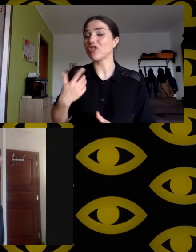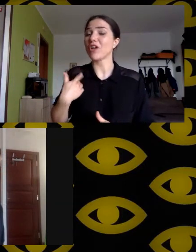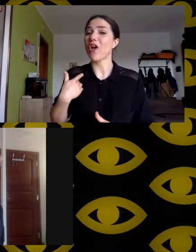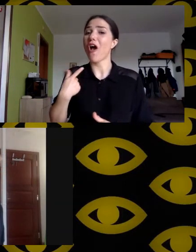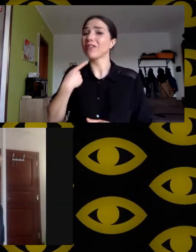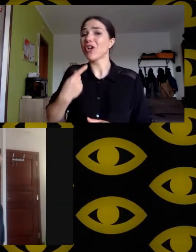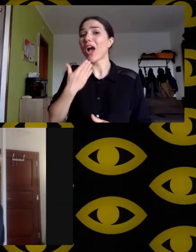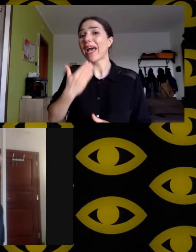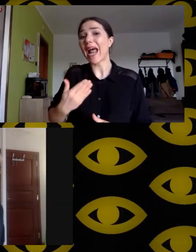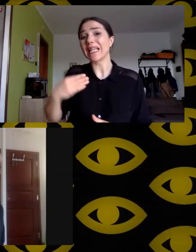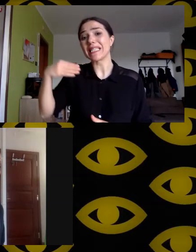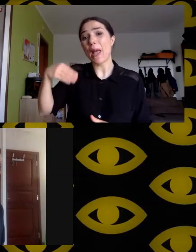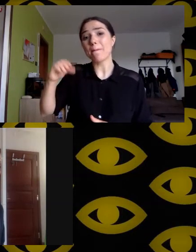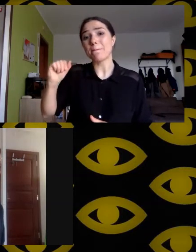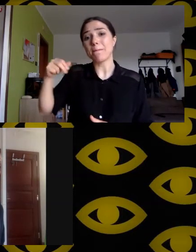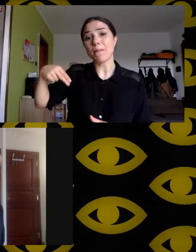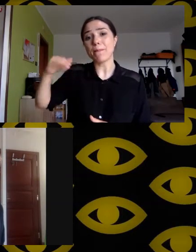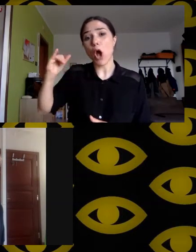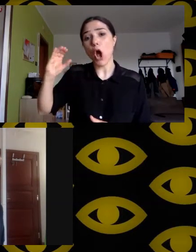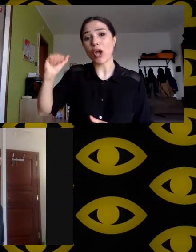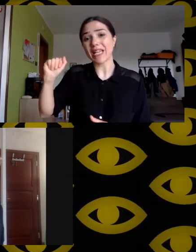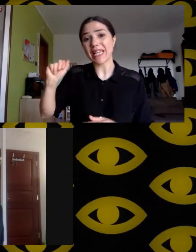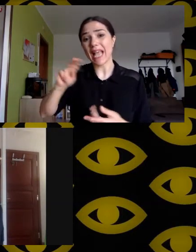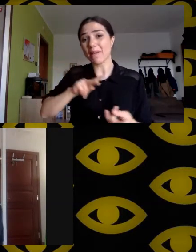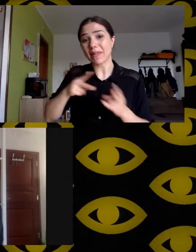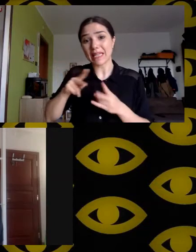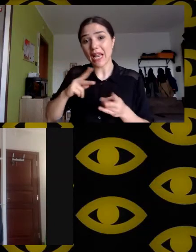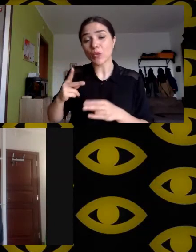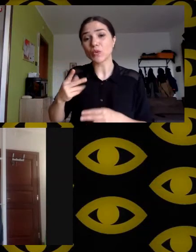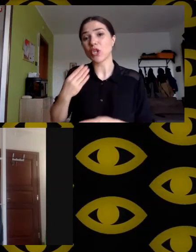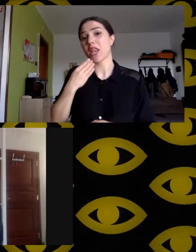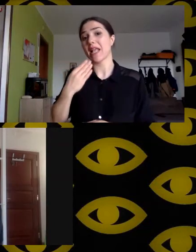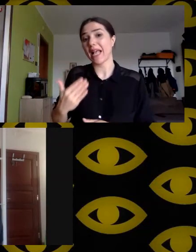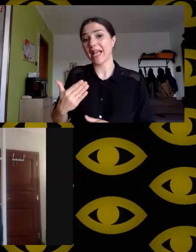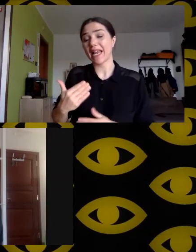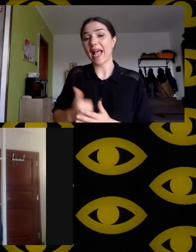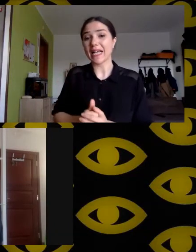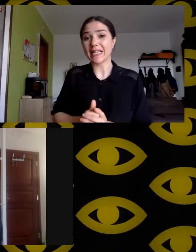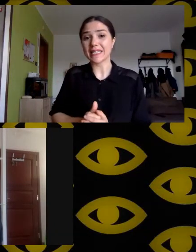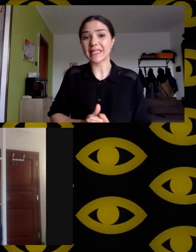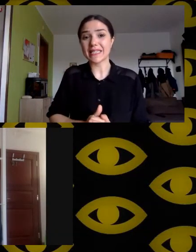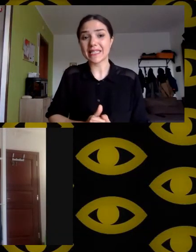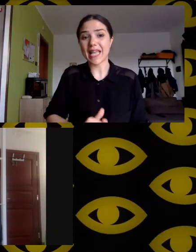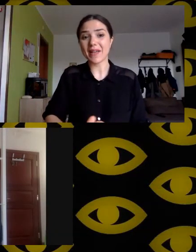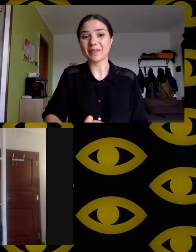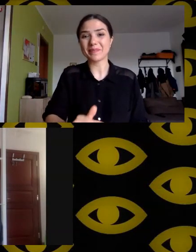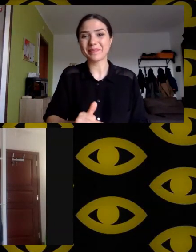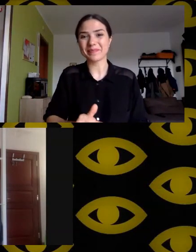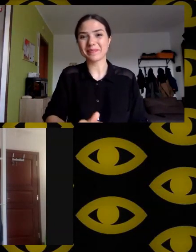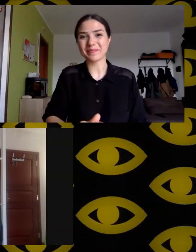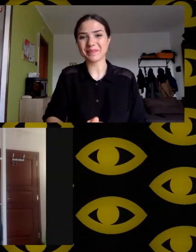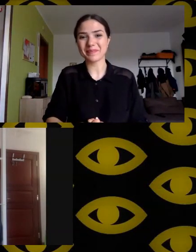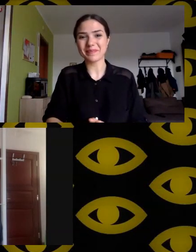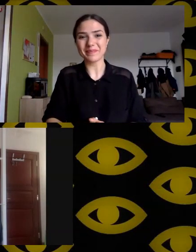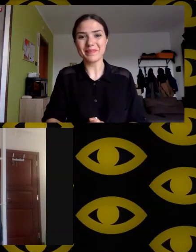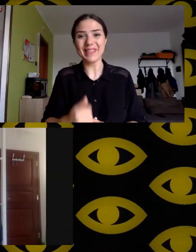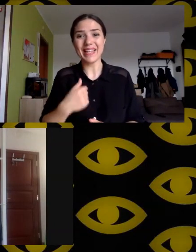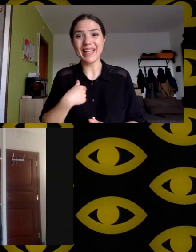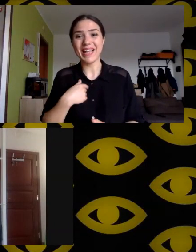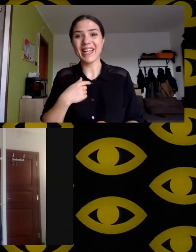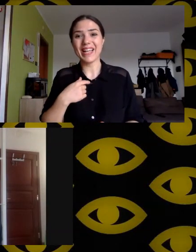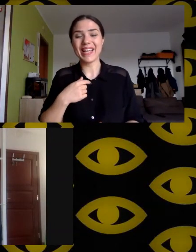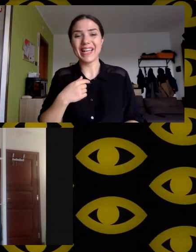fare a Monica, perché ci ha permesso di fare anche ai non udenti. Che lei nel frattempo è rimasta